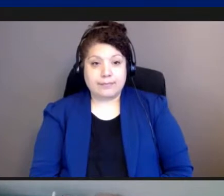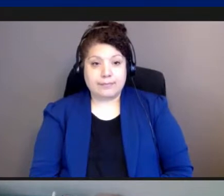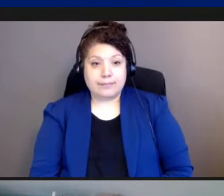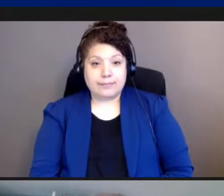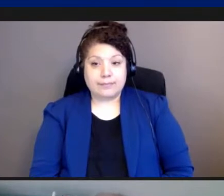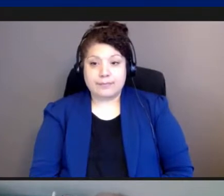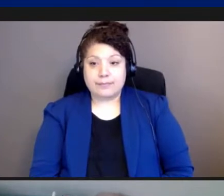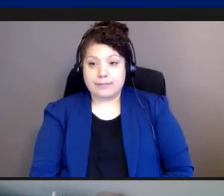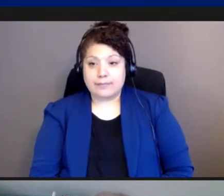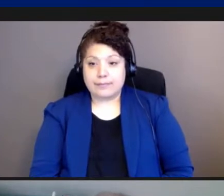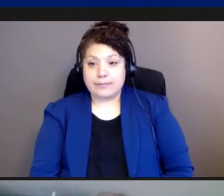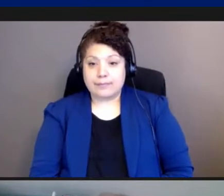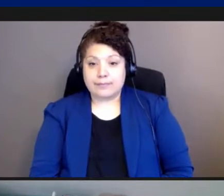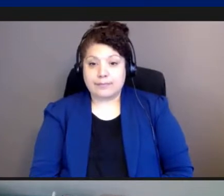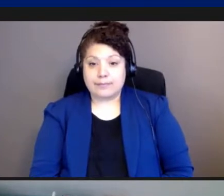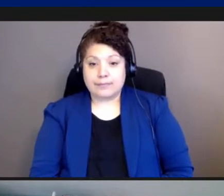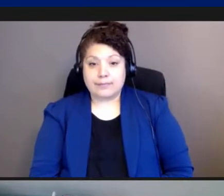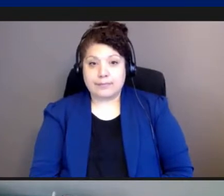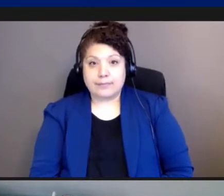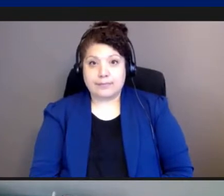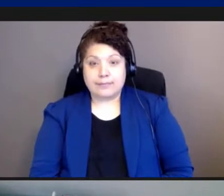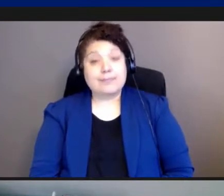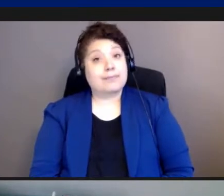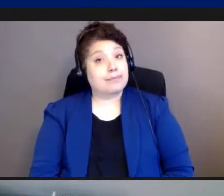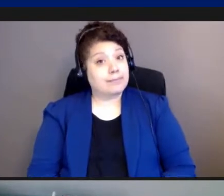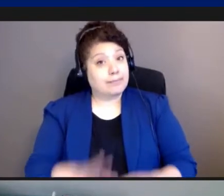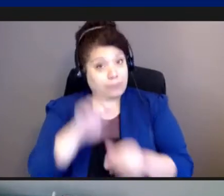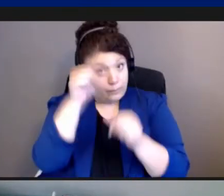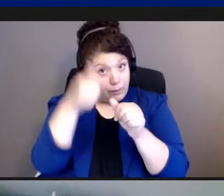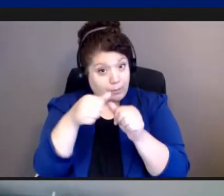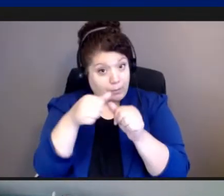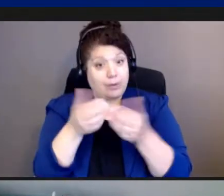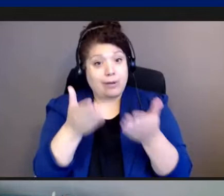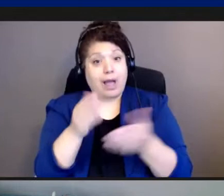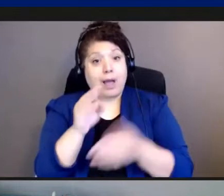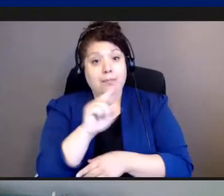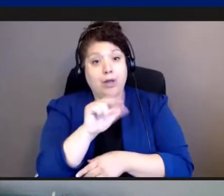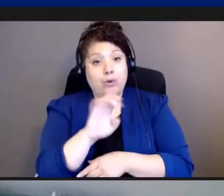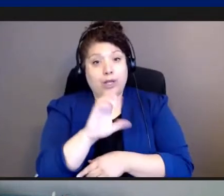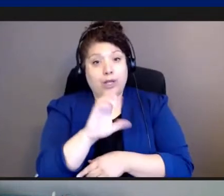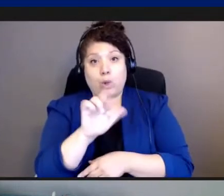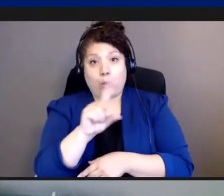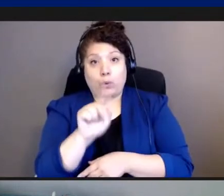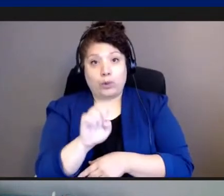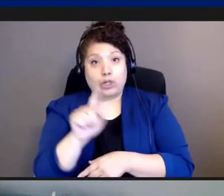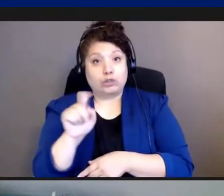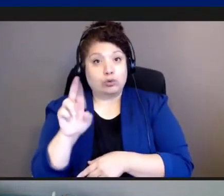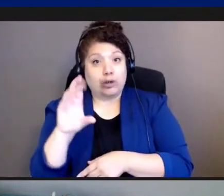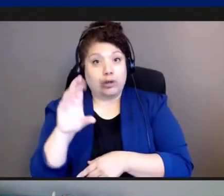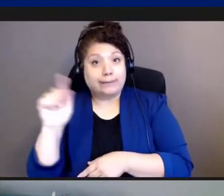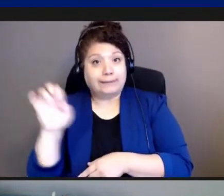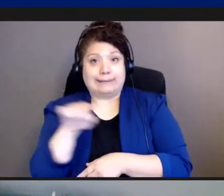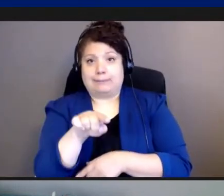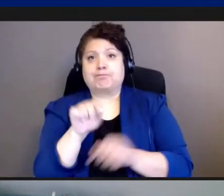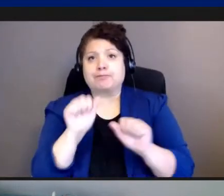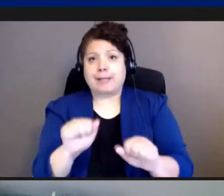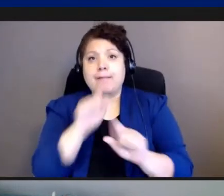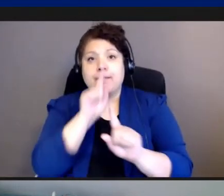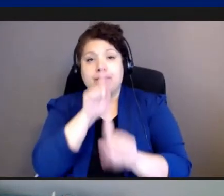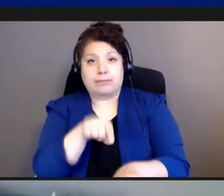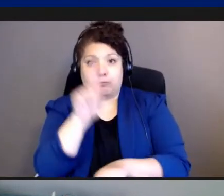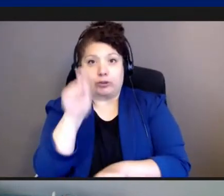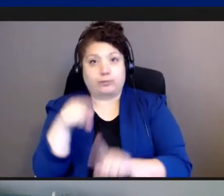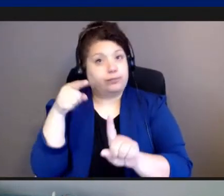rapport au vaccin de la grippe. A friendly reminder that Marie-Claude Turcotte is on the line with us today to answer questions on the flu vaccine campaign this